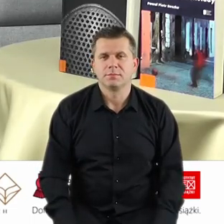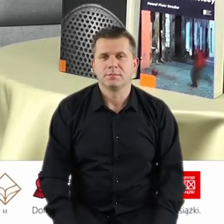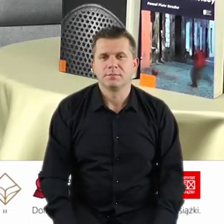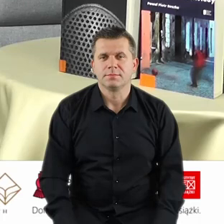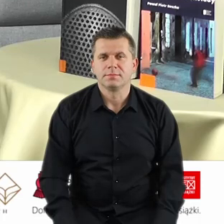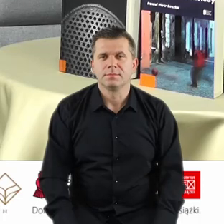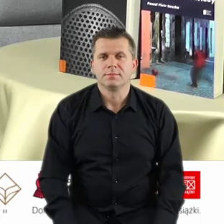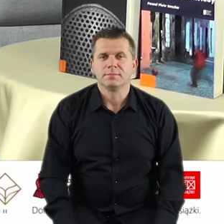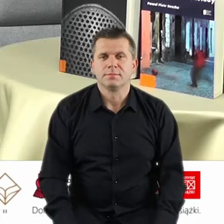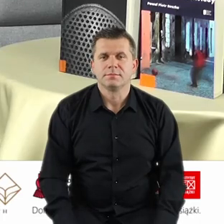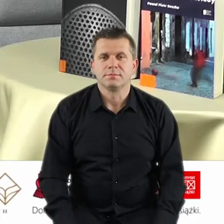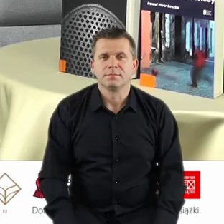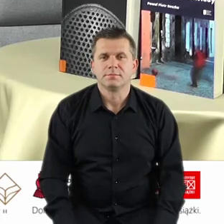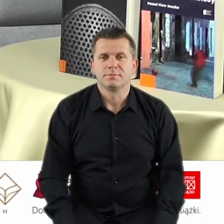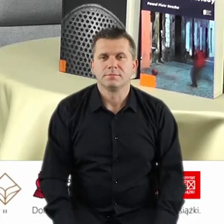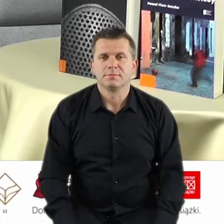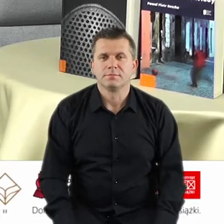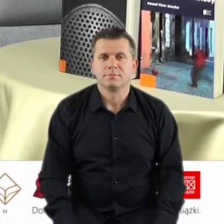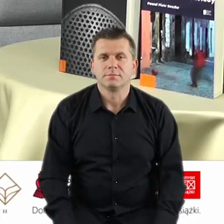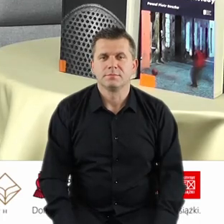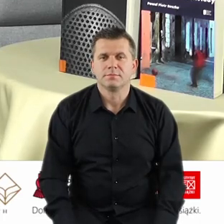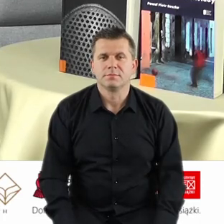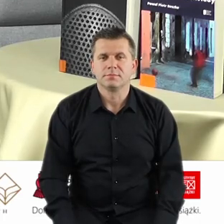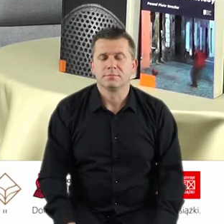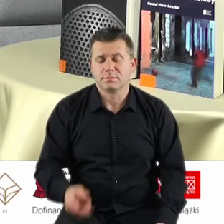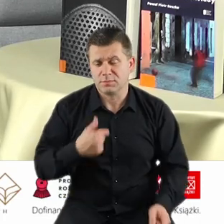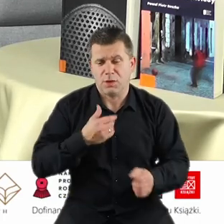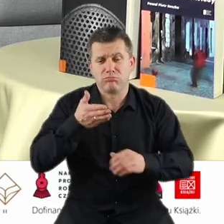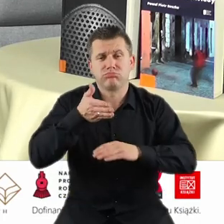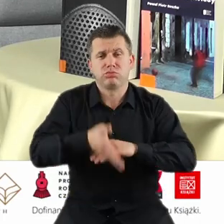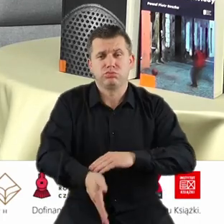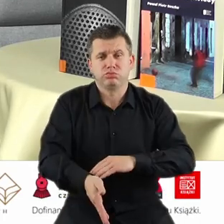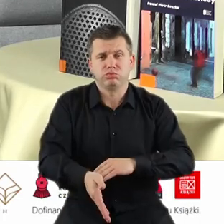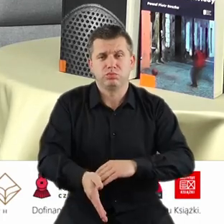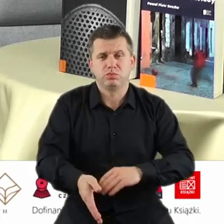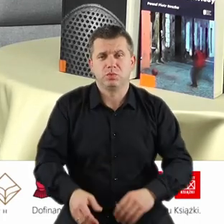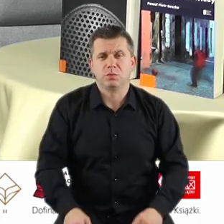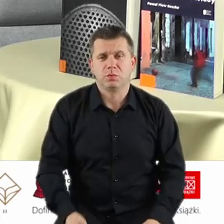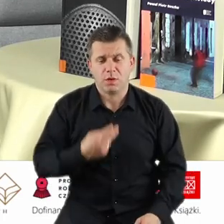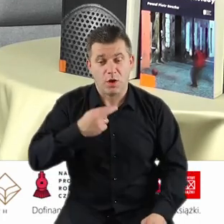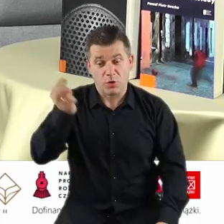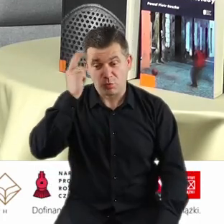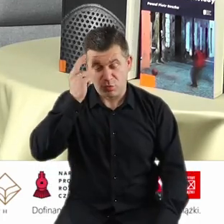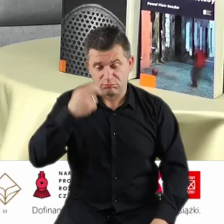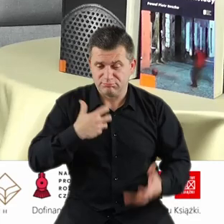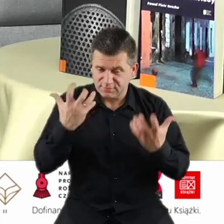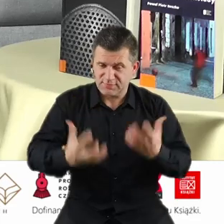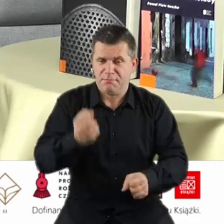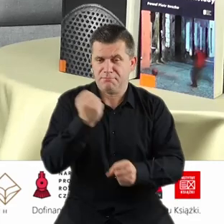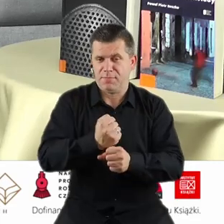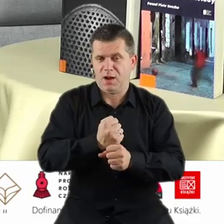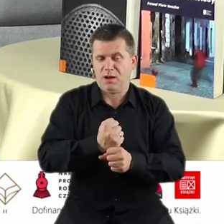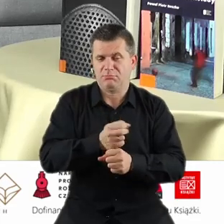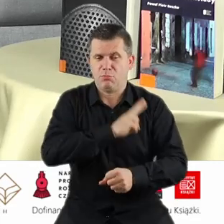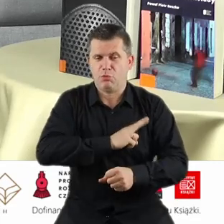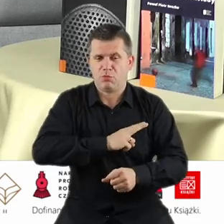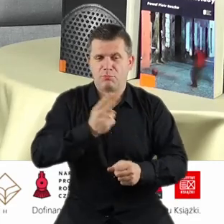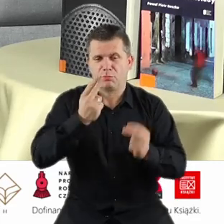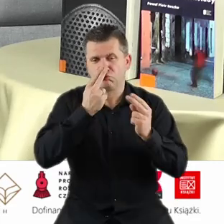To było też tak, że ja jakby dosyć późno zrozumiałem, że chcę być dziennikarzem.